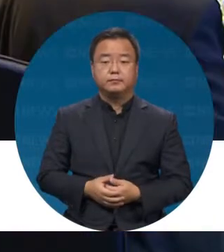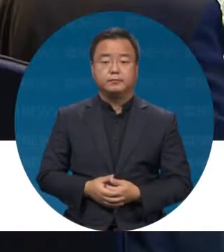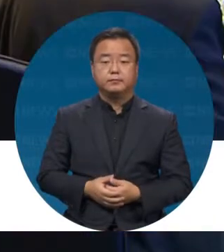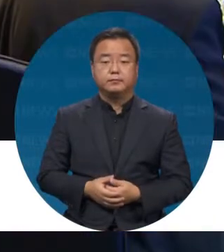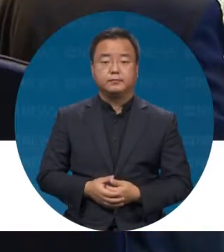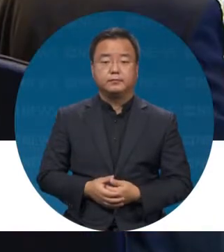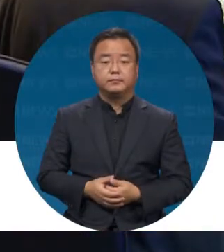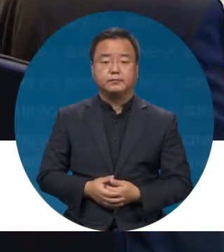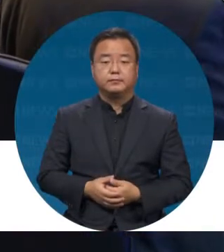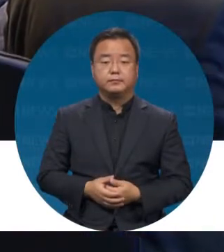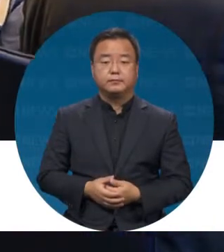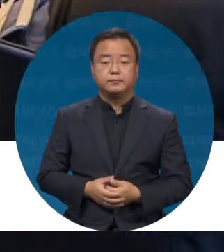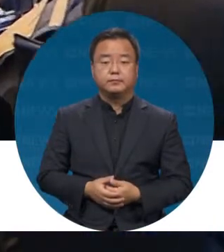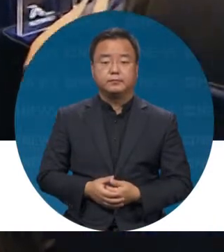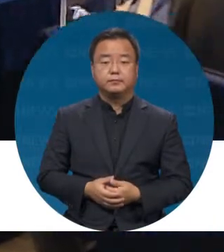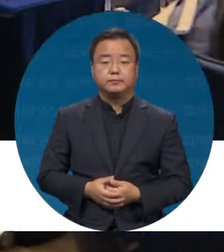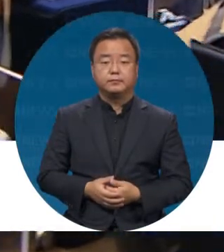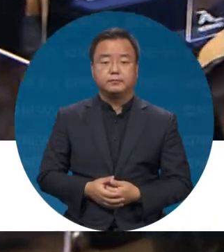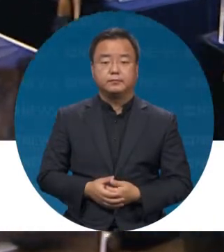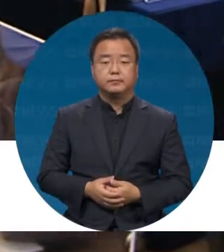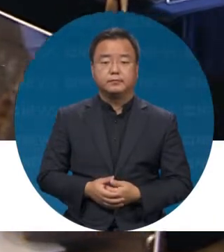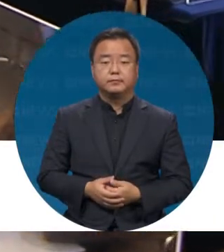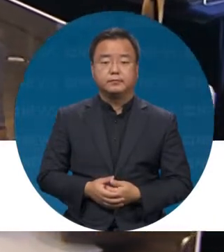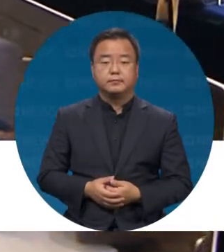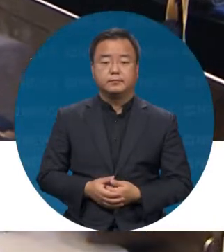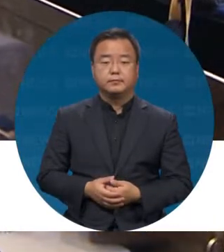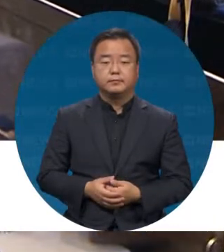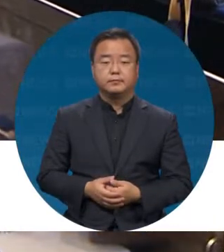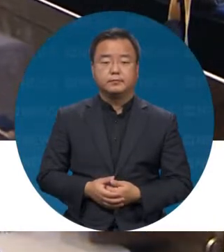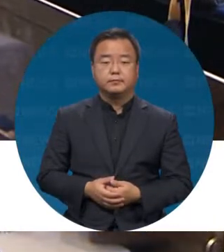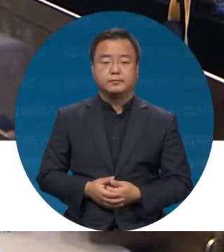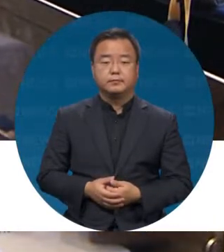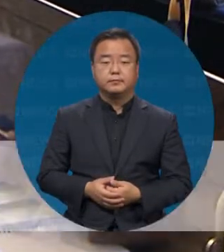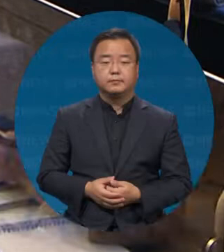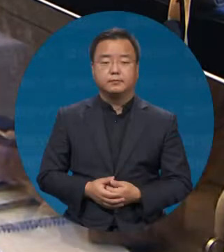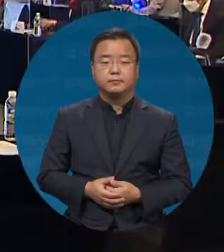health crises like the COVID-19 pandemic.